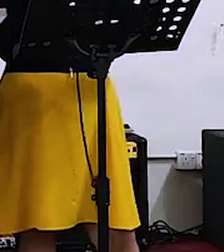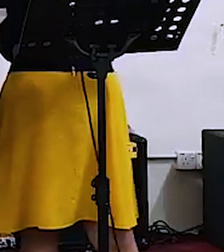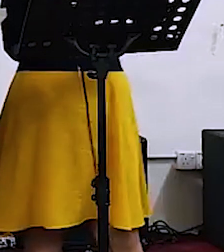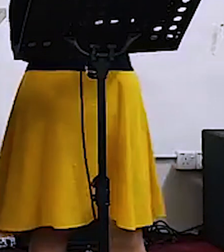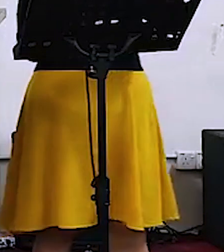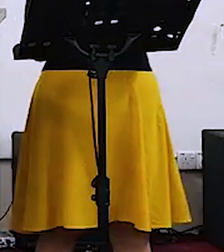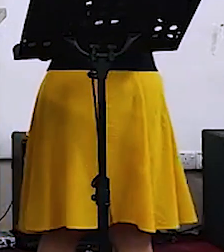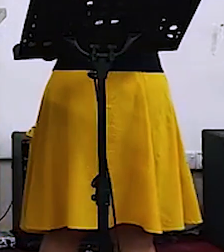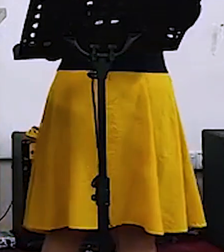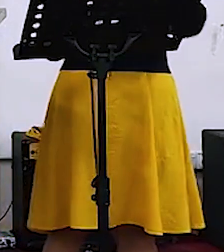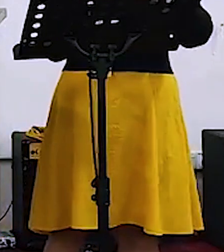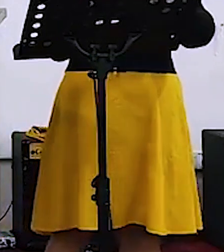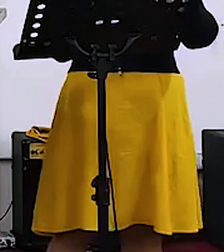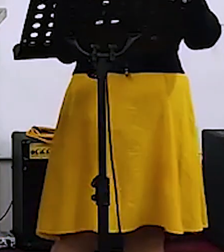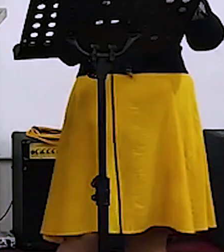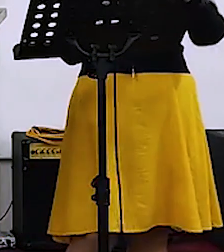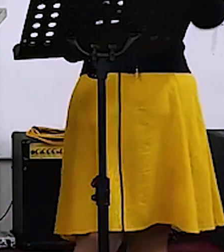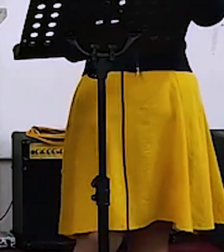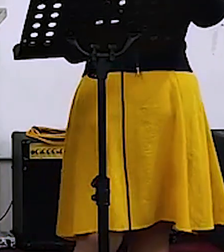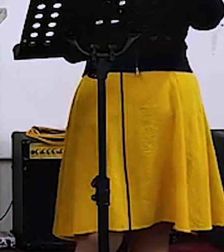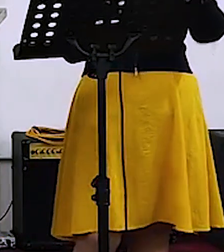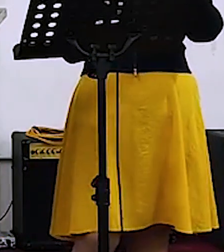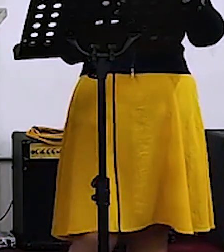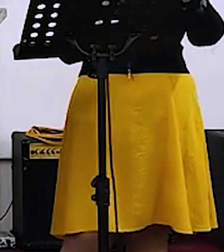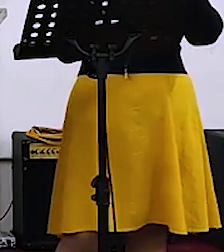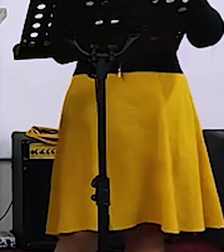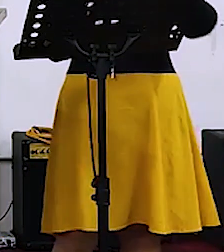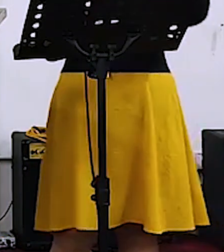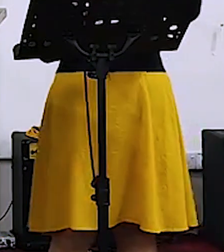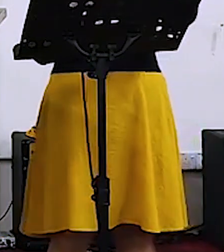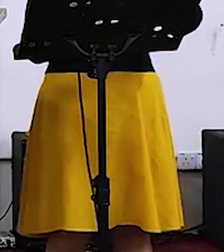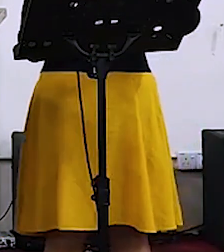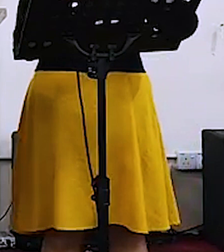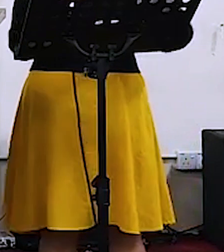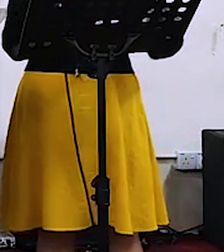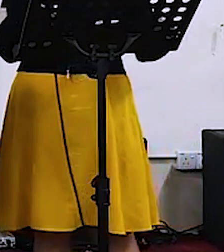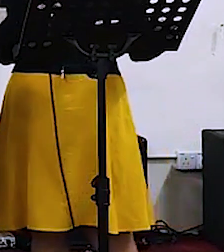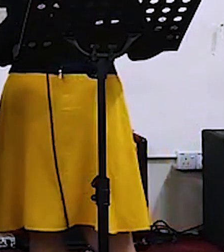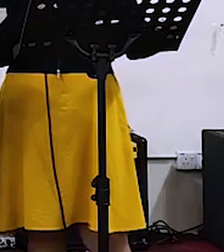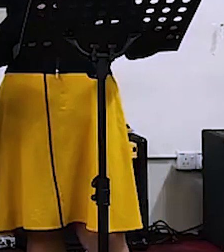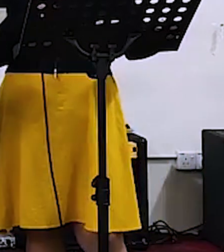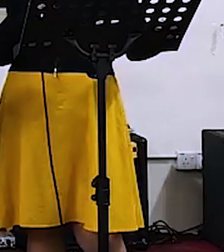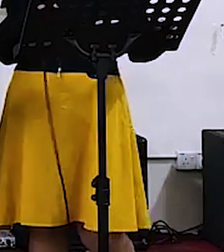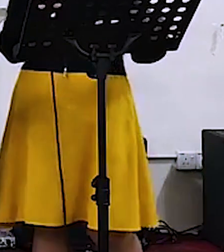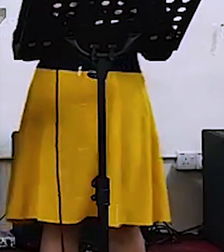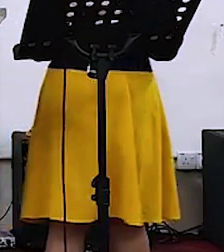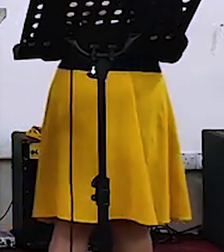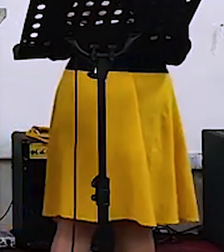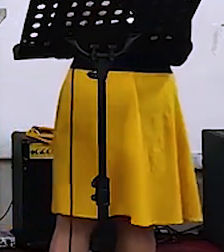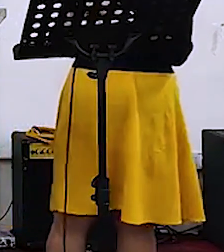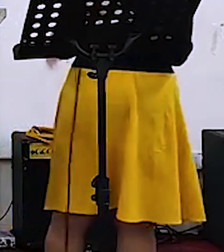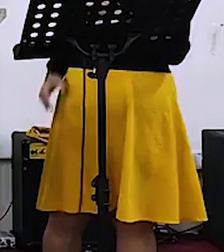我们得到所有美好的事情呢，来自神本身，而是我们不配得的。 Mercy, on the other hand,